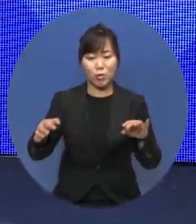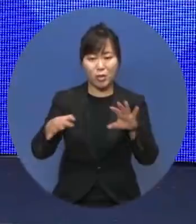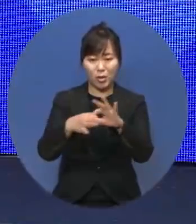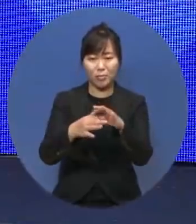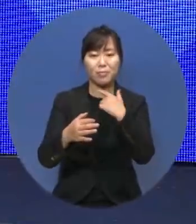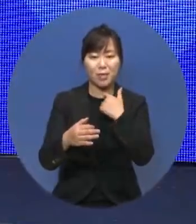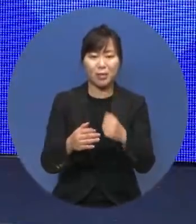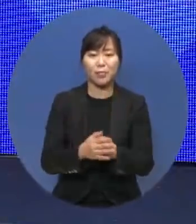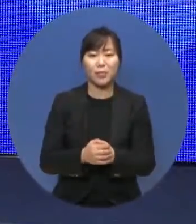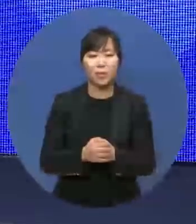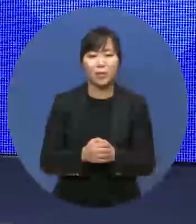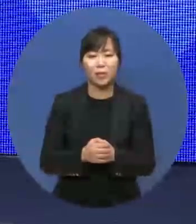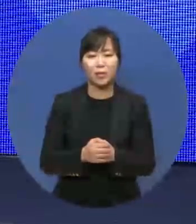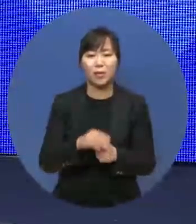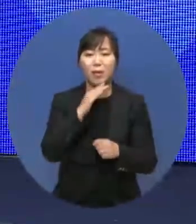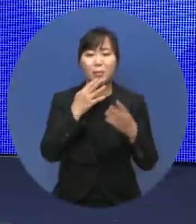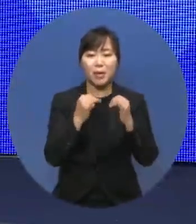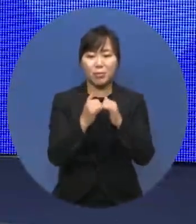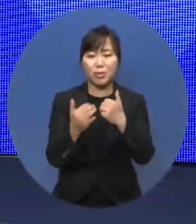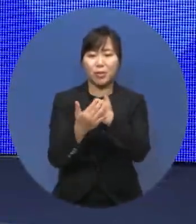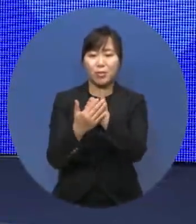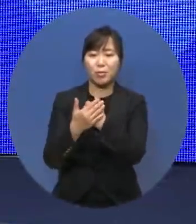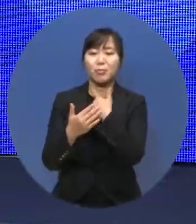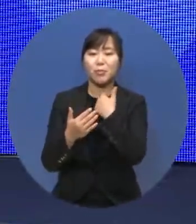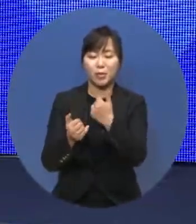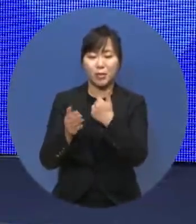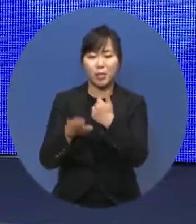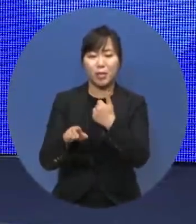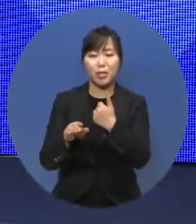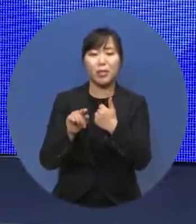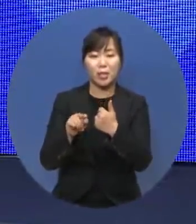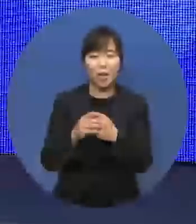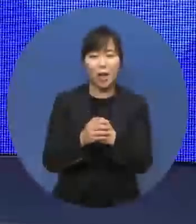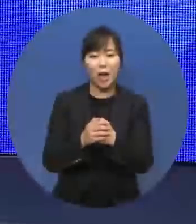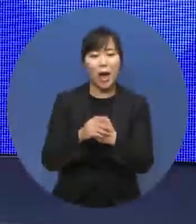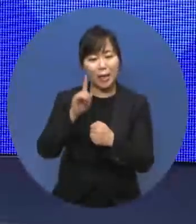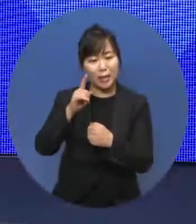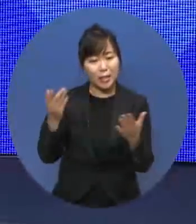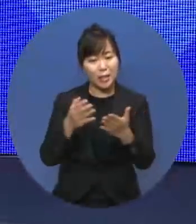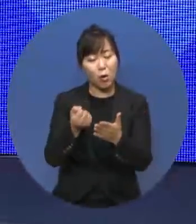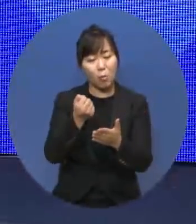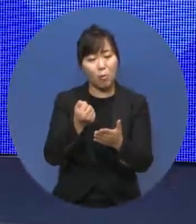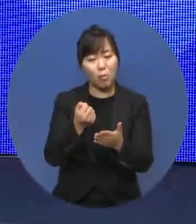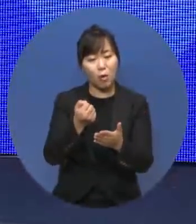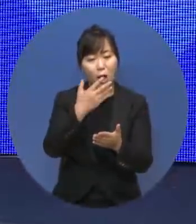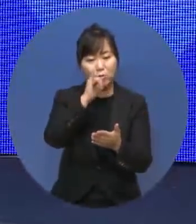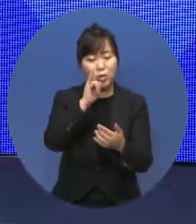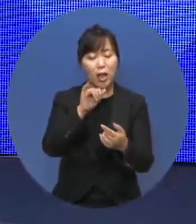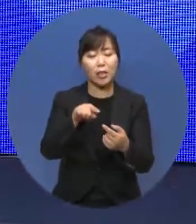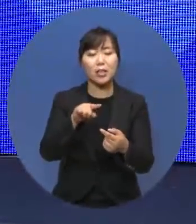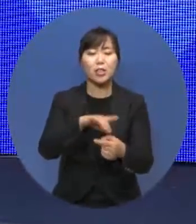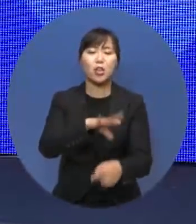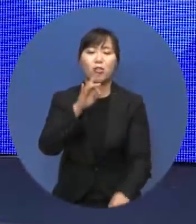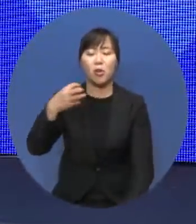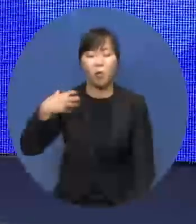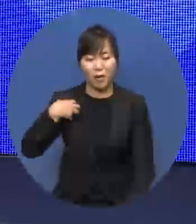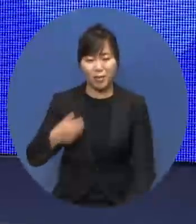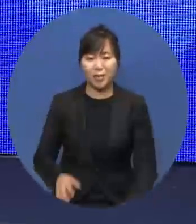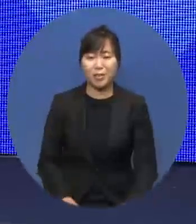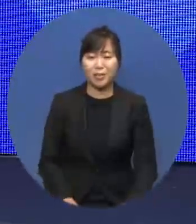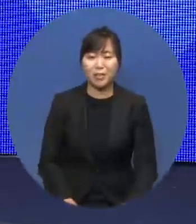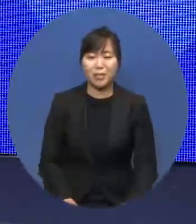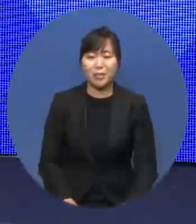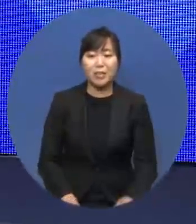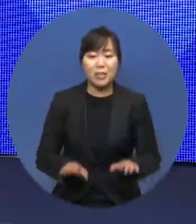했고요. 그때 이제 많은 분들이 도움을 주셨었는데 그래서 이게 하나의 직업이 될 수 있도록 만드는 게 첫 번째 역할이었고요.